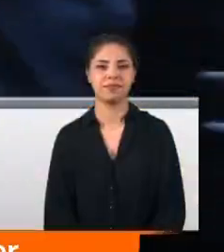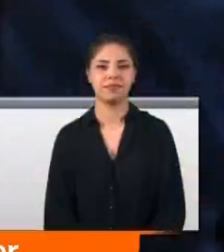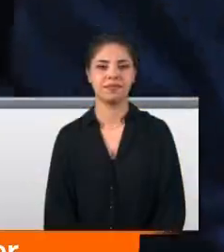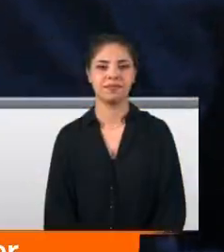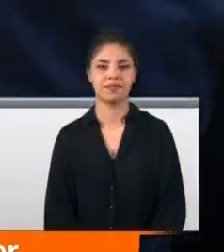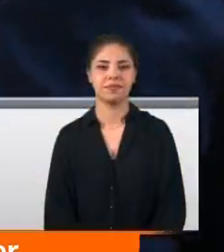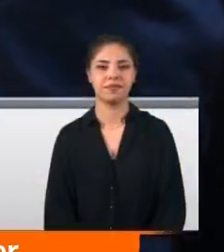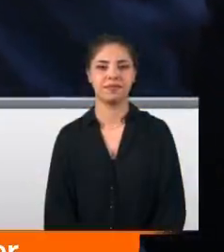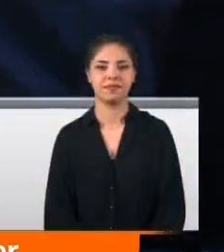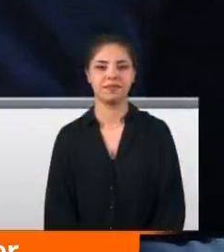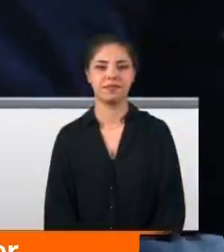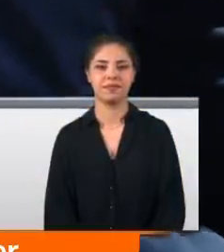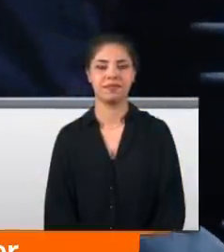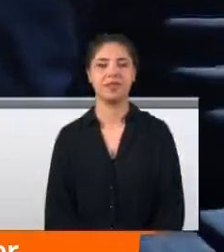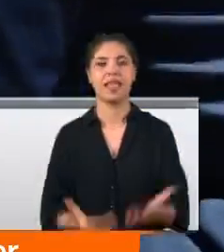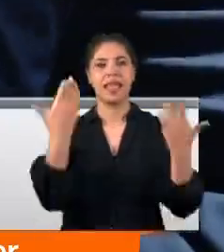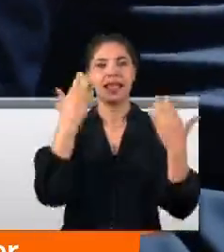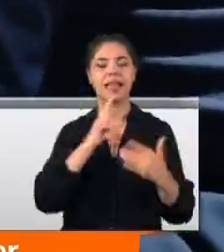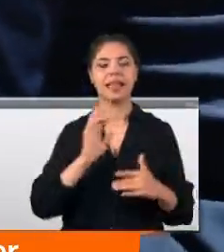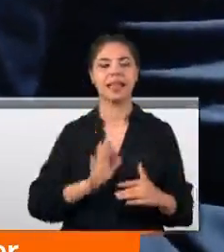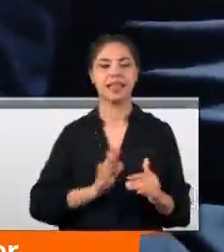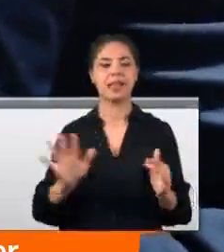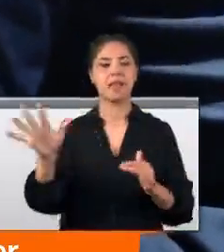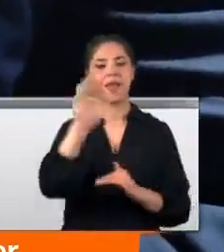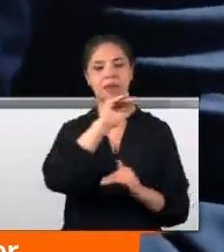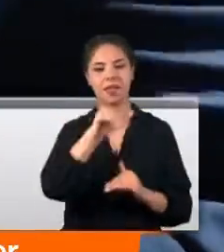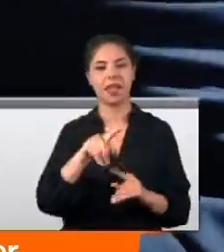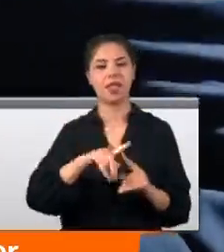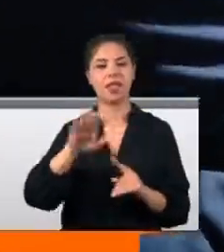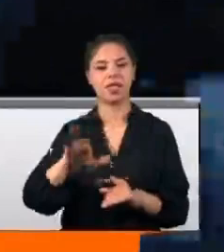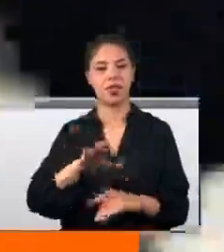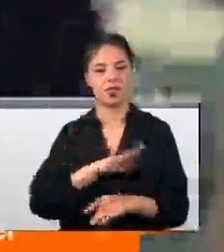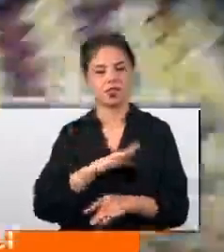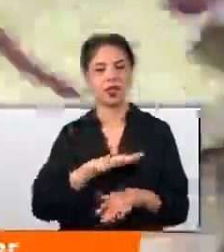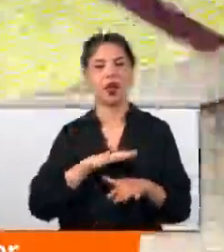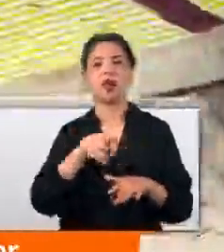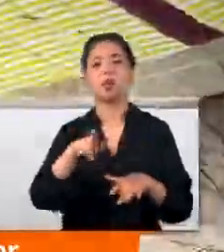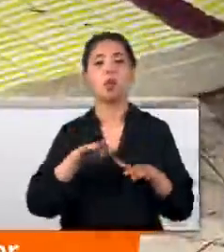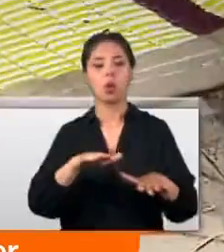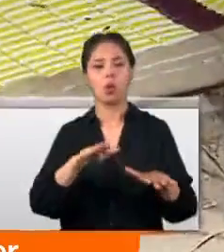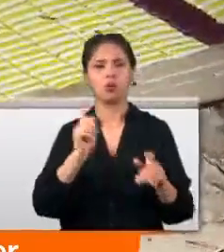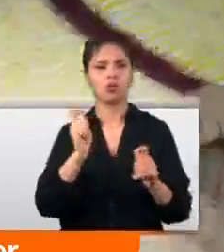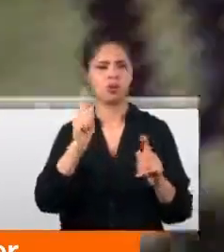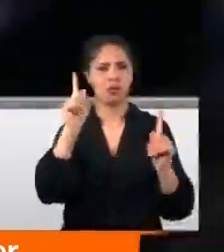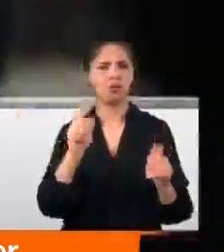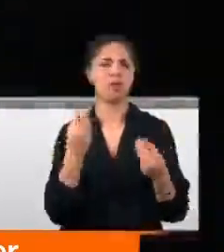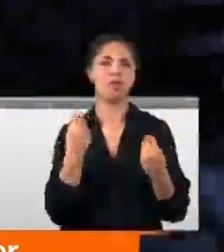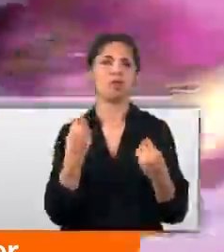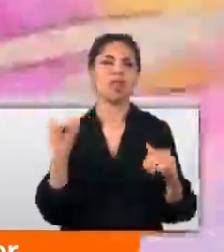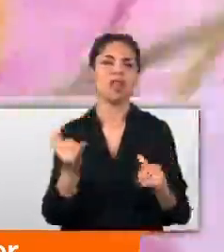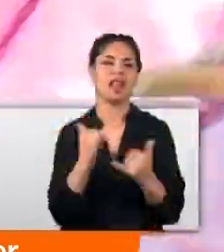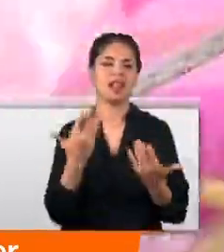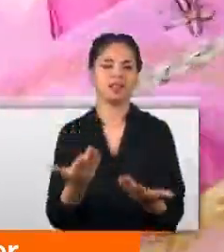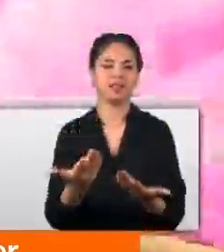Şimdi yedim. Çoğalar da, gelin de, kızlarım da. Herkes burada. Evet, torun da. Gözleme yapmak zor mu? Güzeldir. Hı.